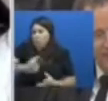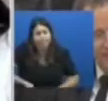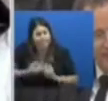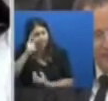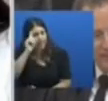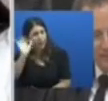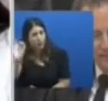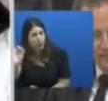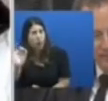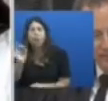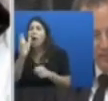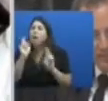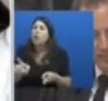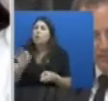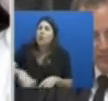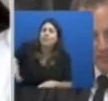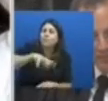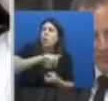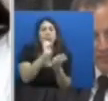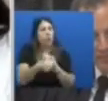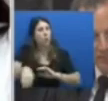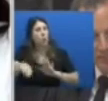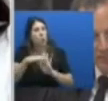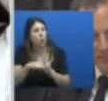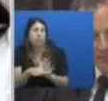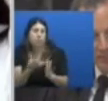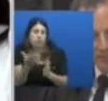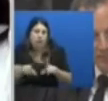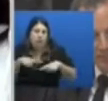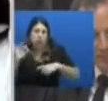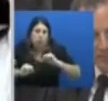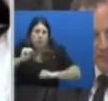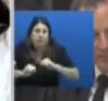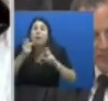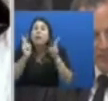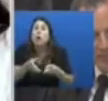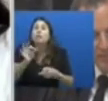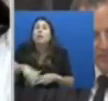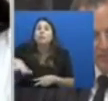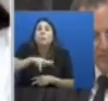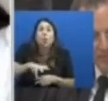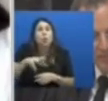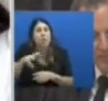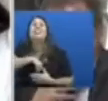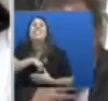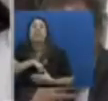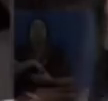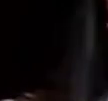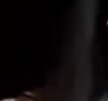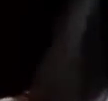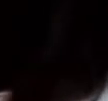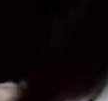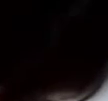דרך לא אמינה ולא ישרה שהוא הפע להצעת חוק שבינה לבין פגיעה בדמוקרטיה הן דבר חצי דברן זה בעצם מה שגרם לאותה